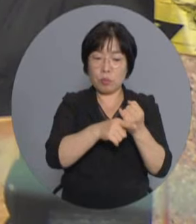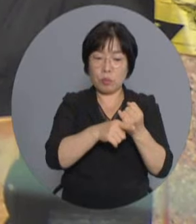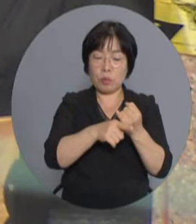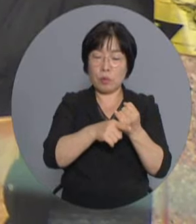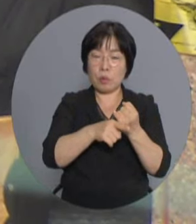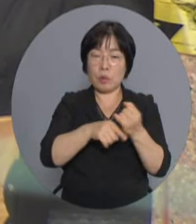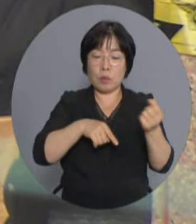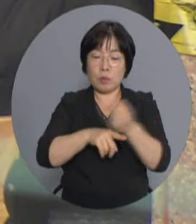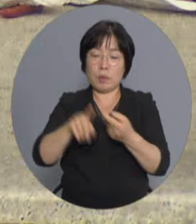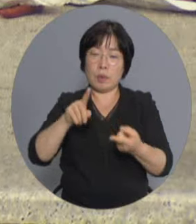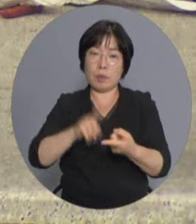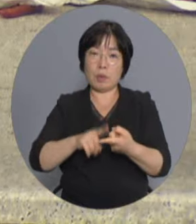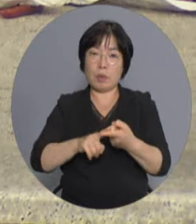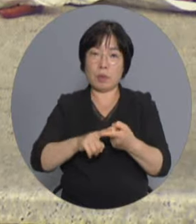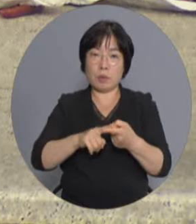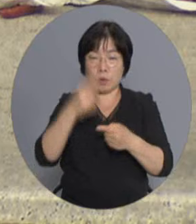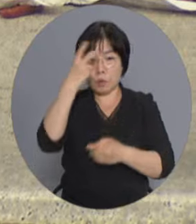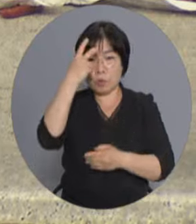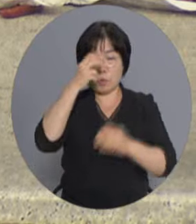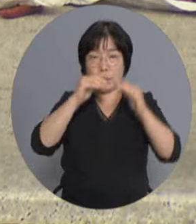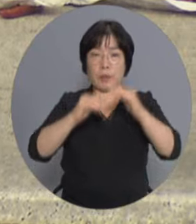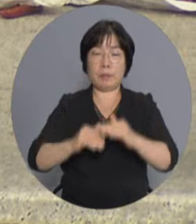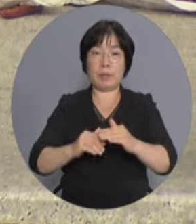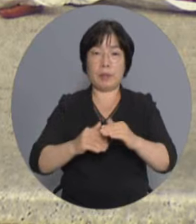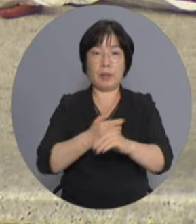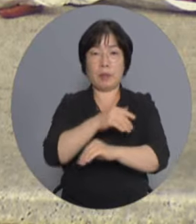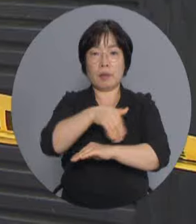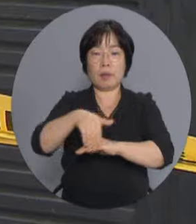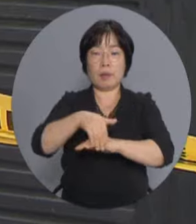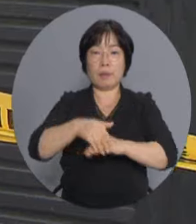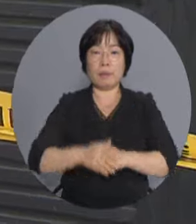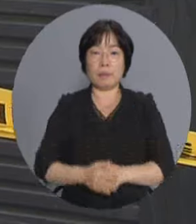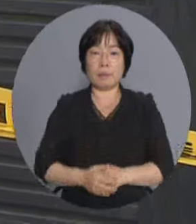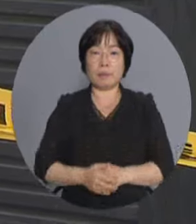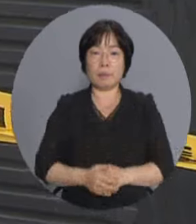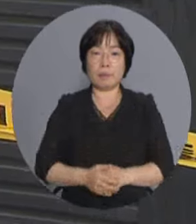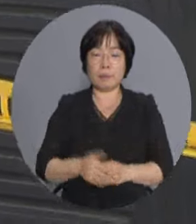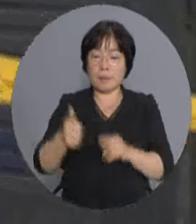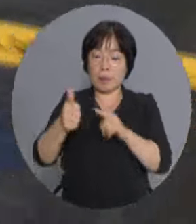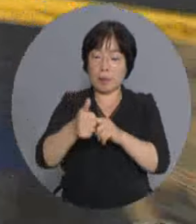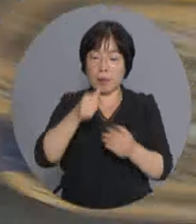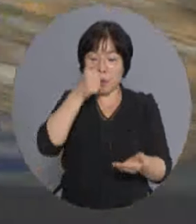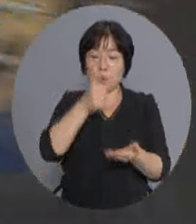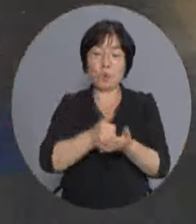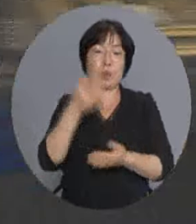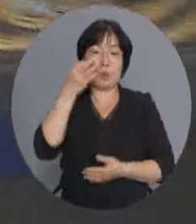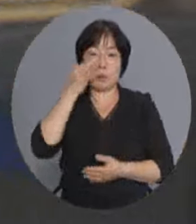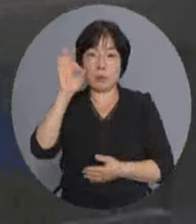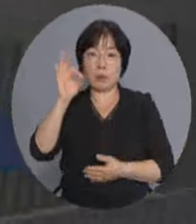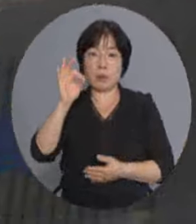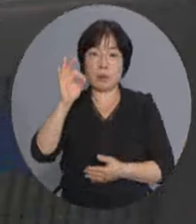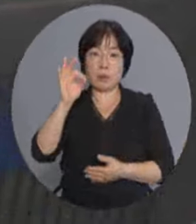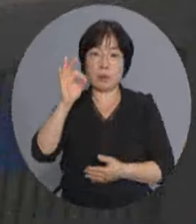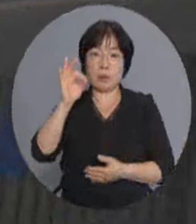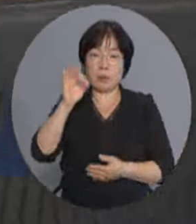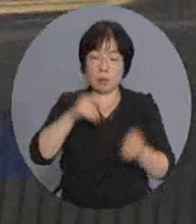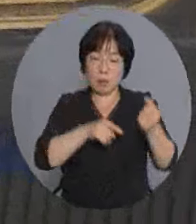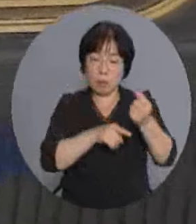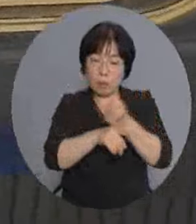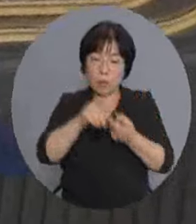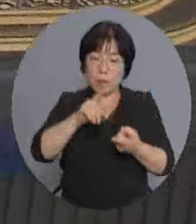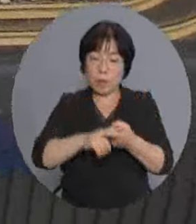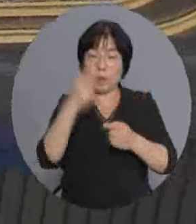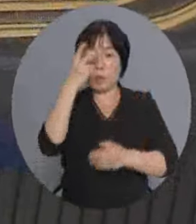흉기를 휘두른 이유에 대해서도 경찰은 수사하고 있습니다. 피해자가 범행 사실을 시인하고 범행